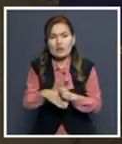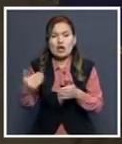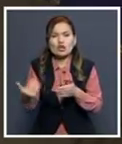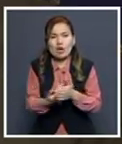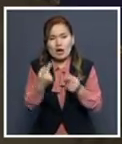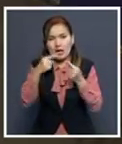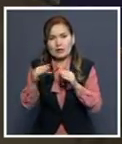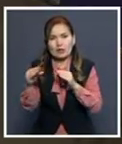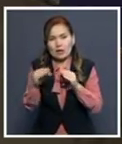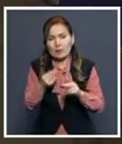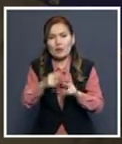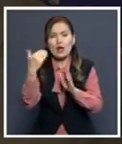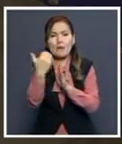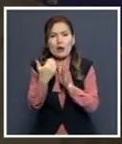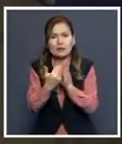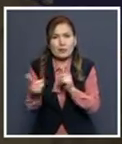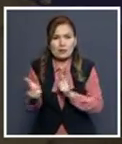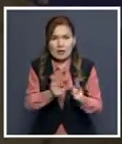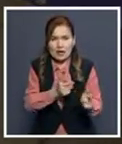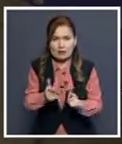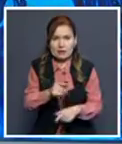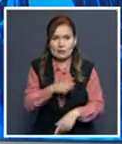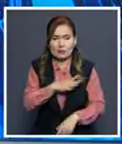үшін арнайы жол картасын әзірлеген.